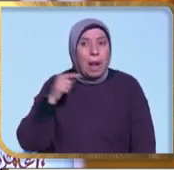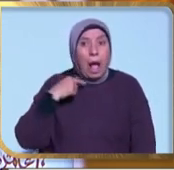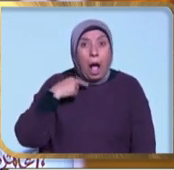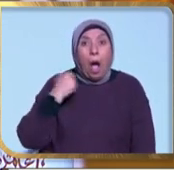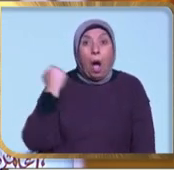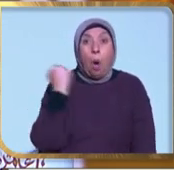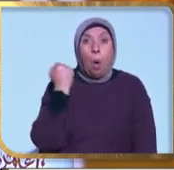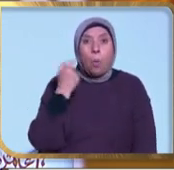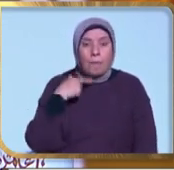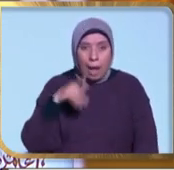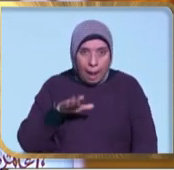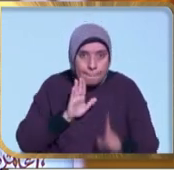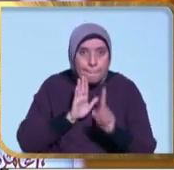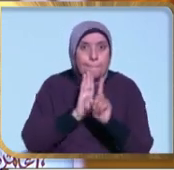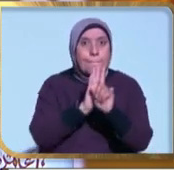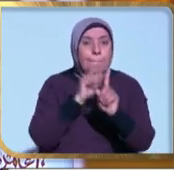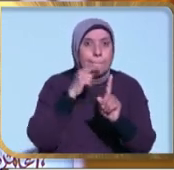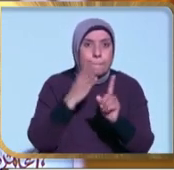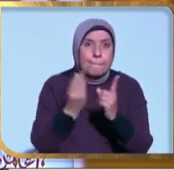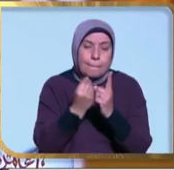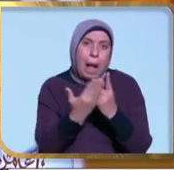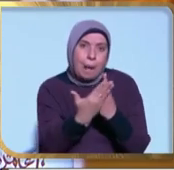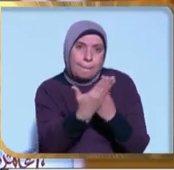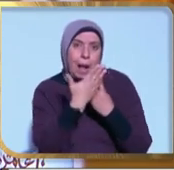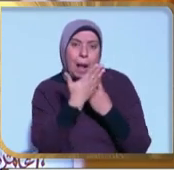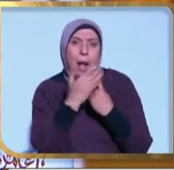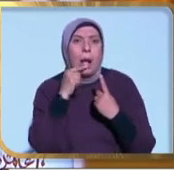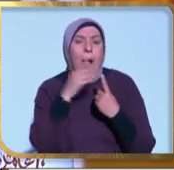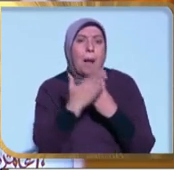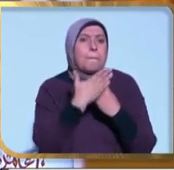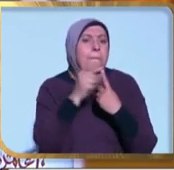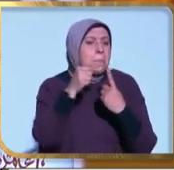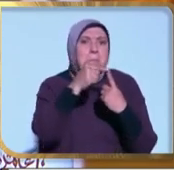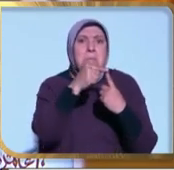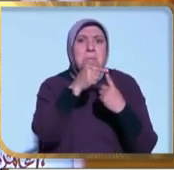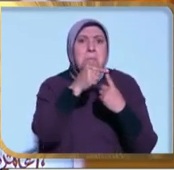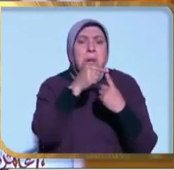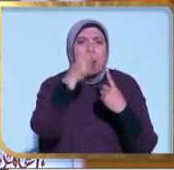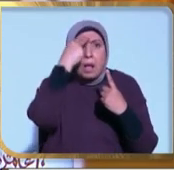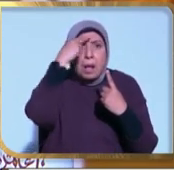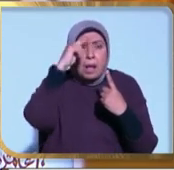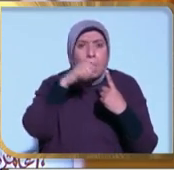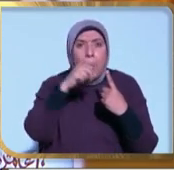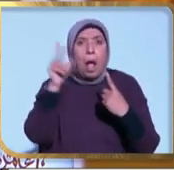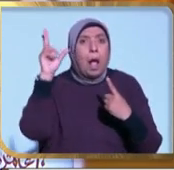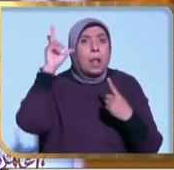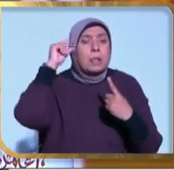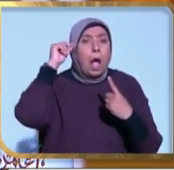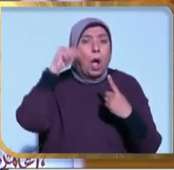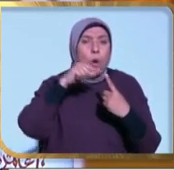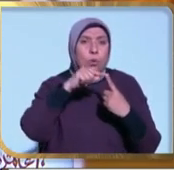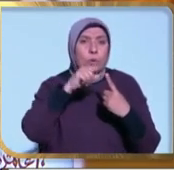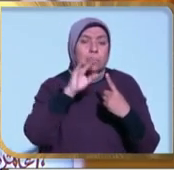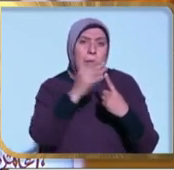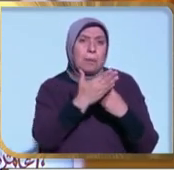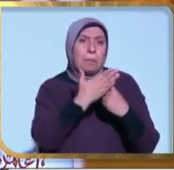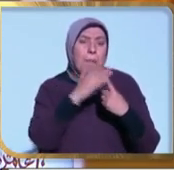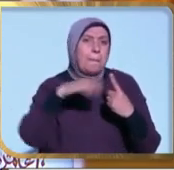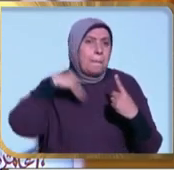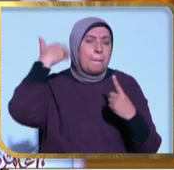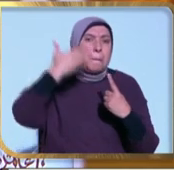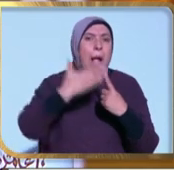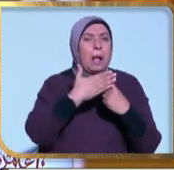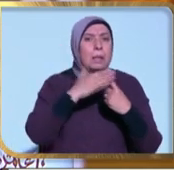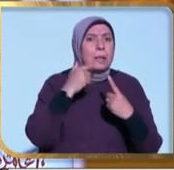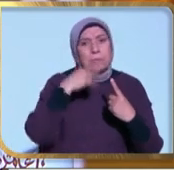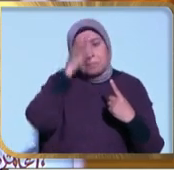فاني ذاهب الى ذلك اليهودي فاو واليه واتهد معه لعله ينفعني اذا وقع امر